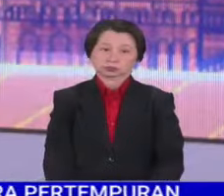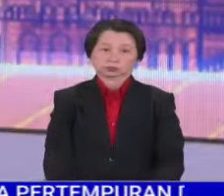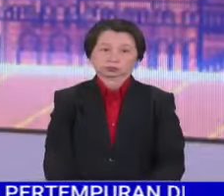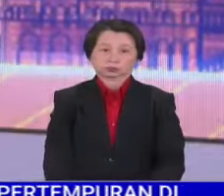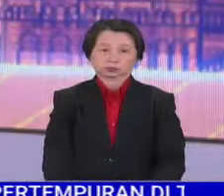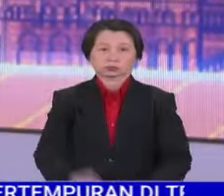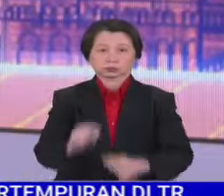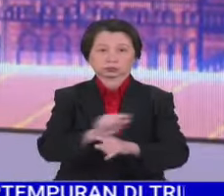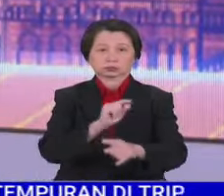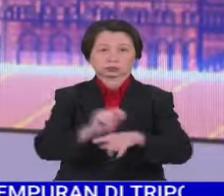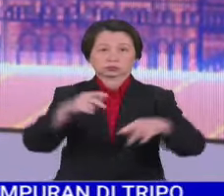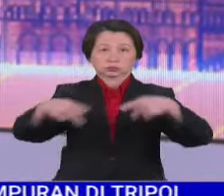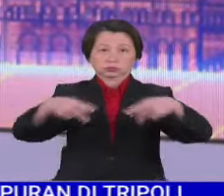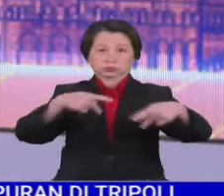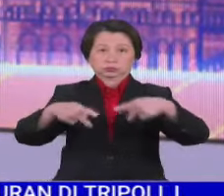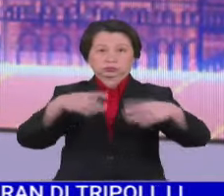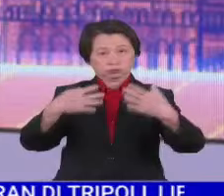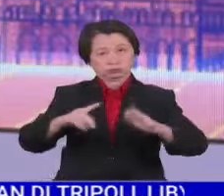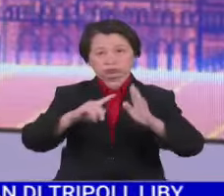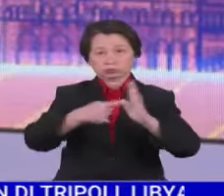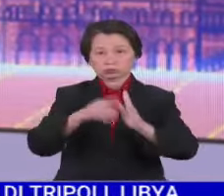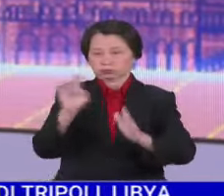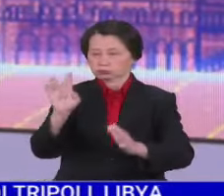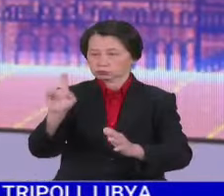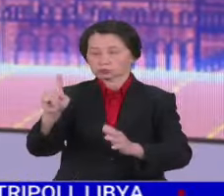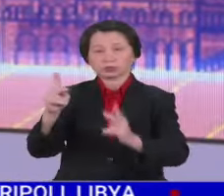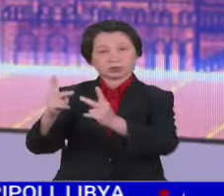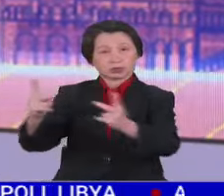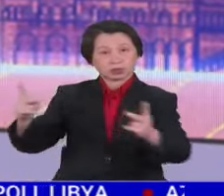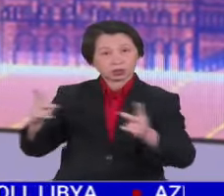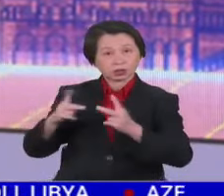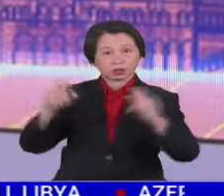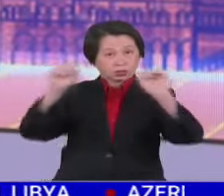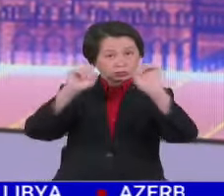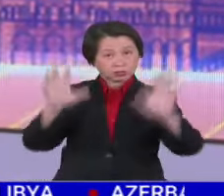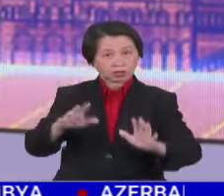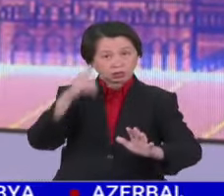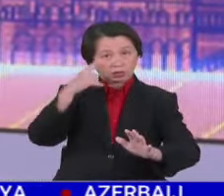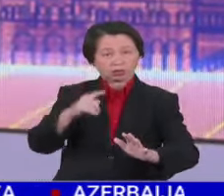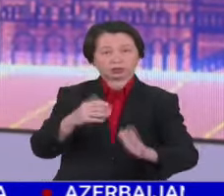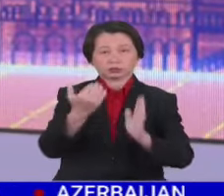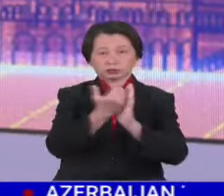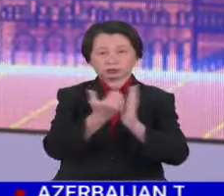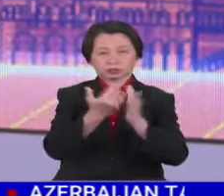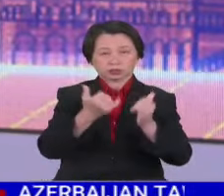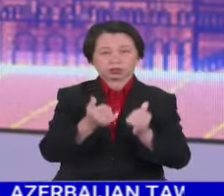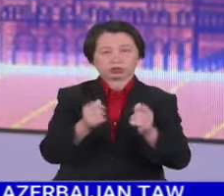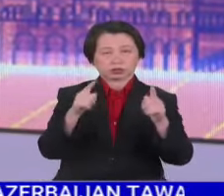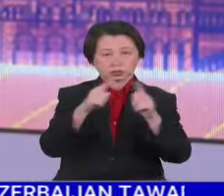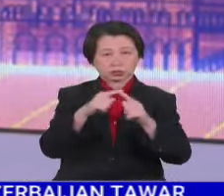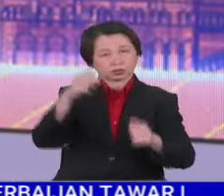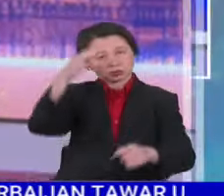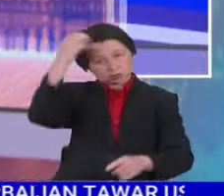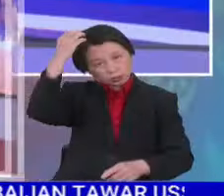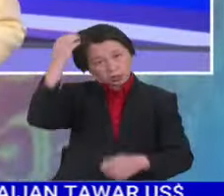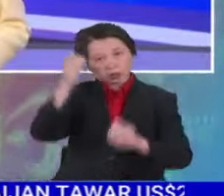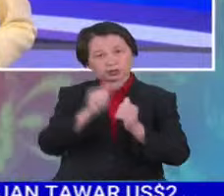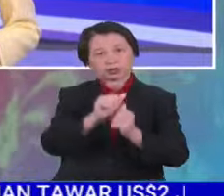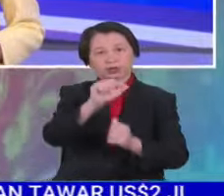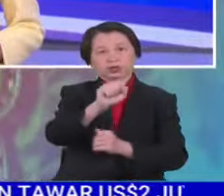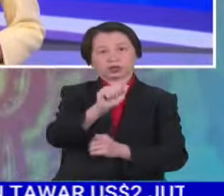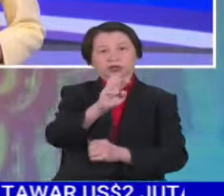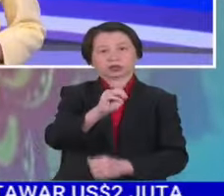Larangan penggunaan plastik telah dikuatkuasa di salah satu kawasan di Shah Alam. Untuk perinciannya, kita langsung ke Selangor bersama Samsia